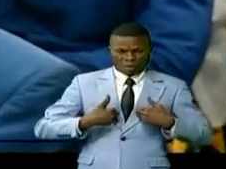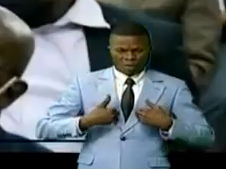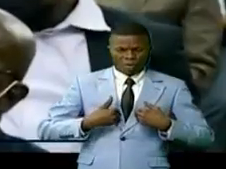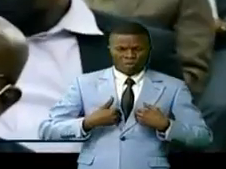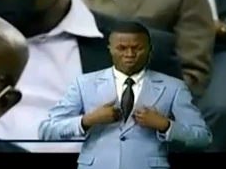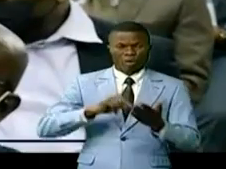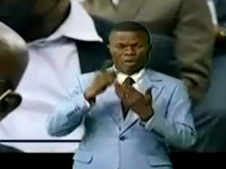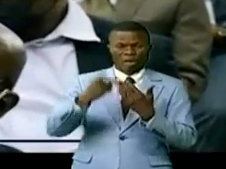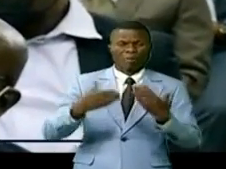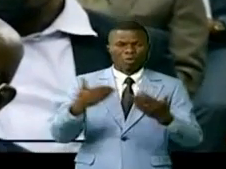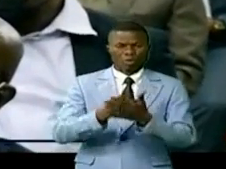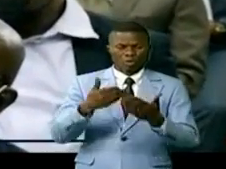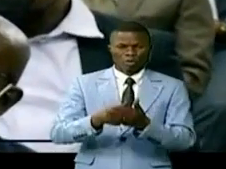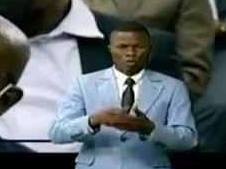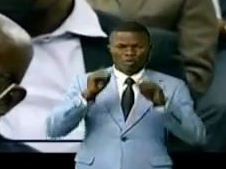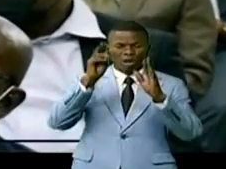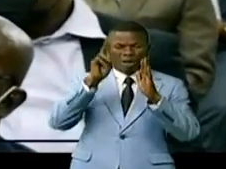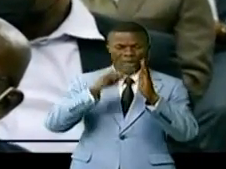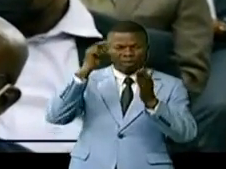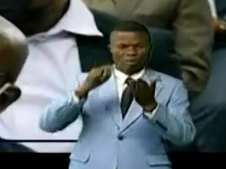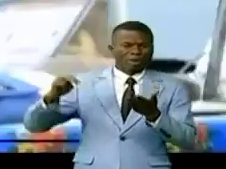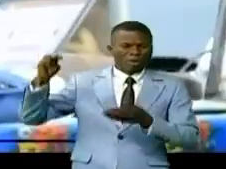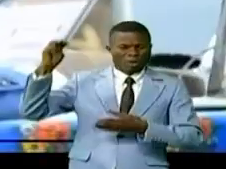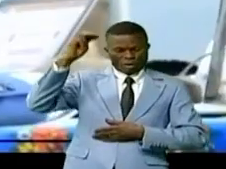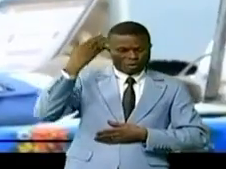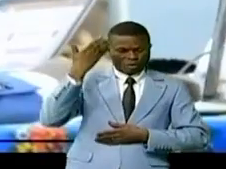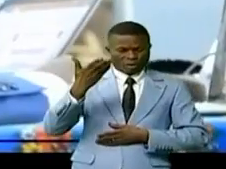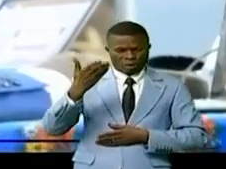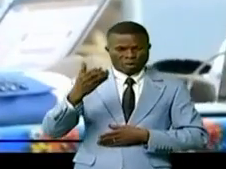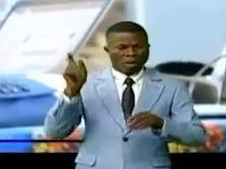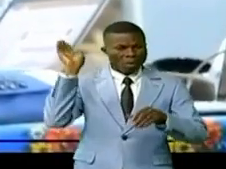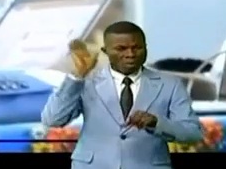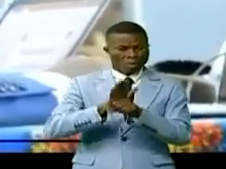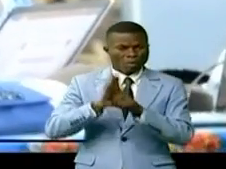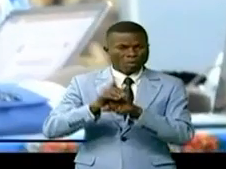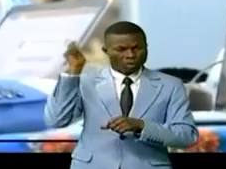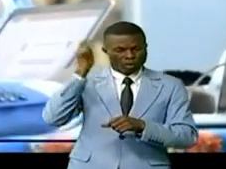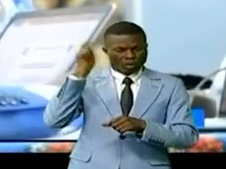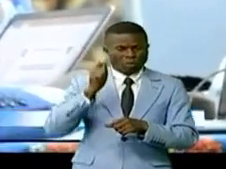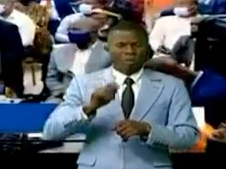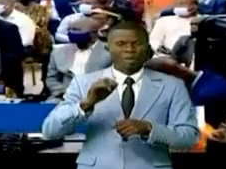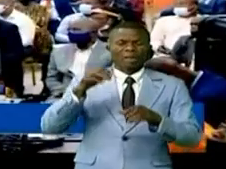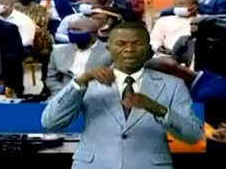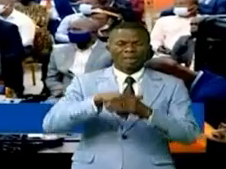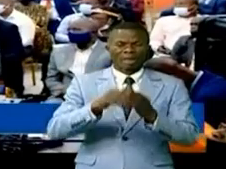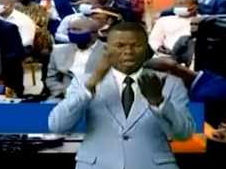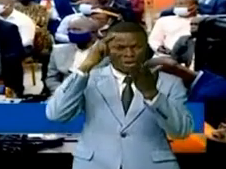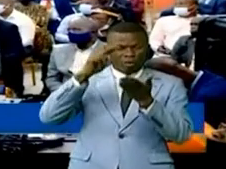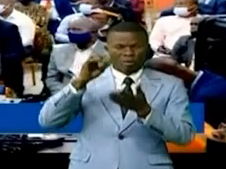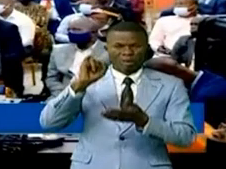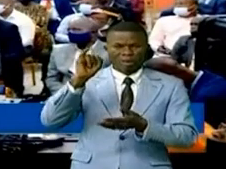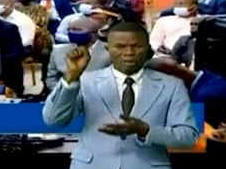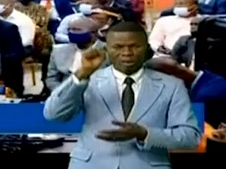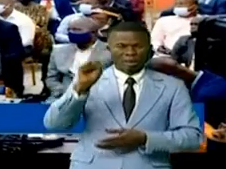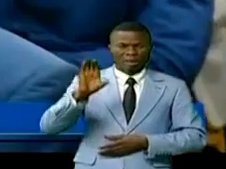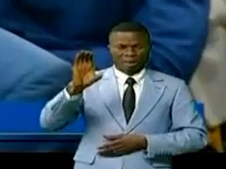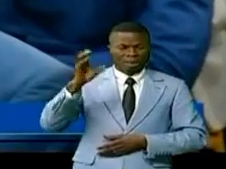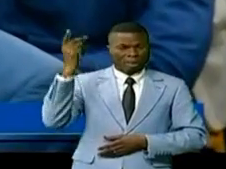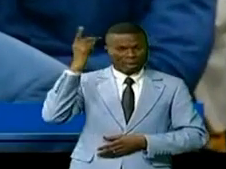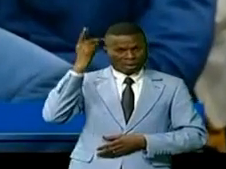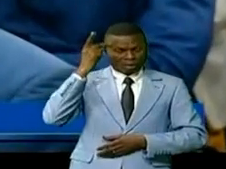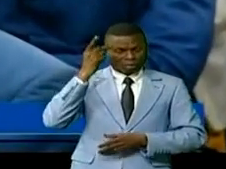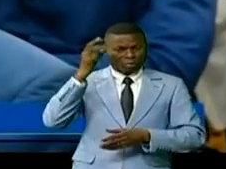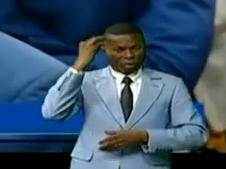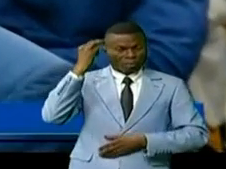nouveaux programmes. Devant plusieurs professeurs réunis pour cette occasion à l'ISC Kinshasa, le ministre Muindo Nzangi a signifié que